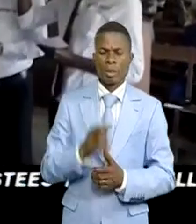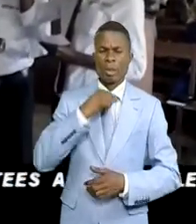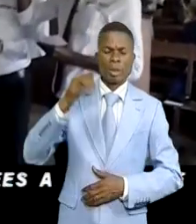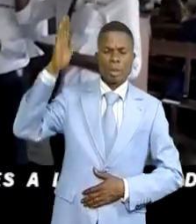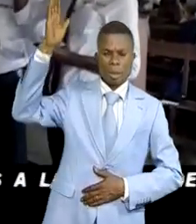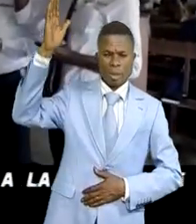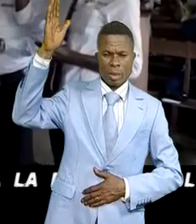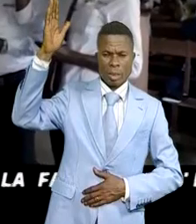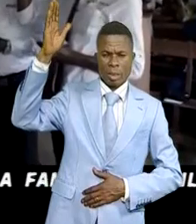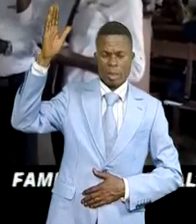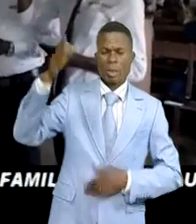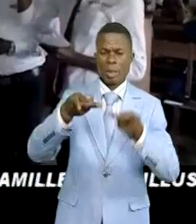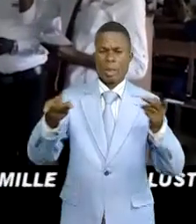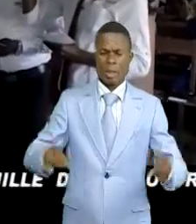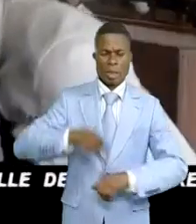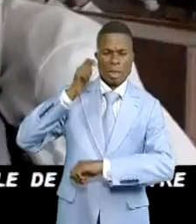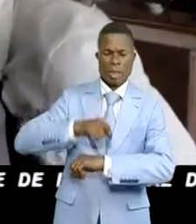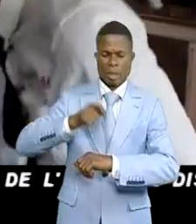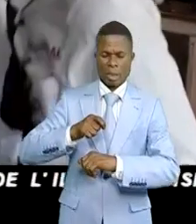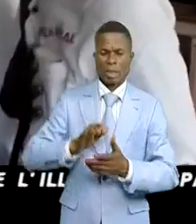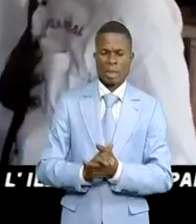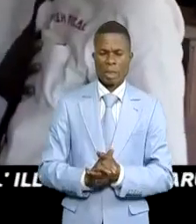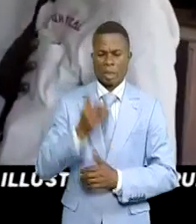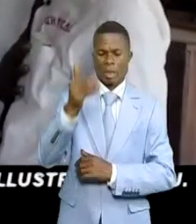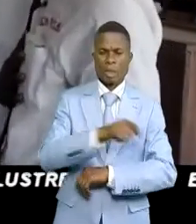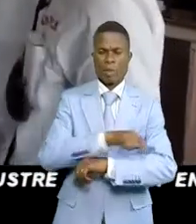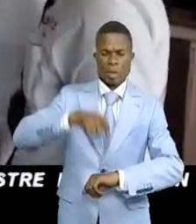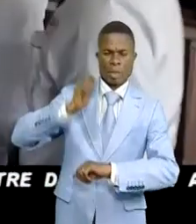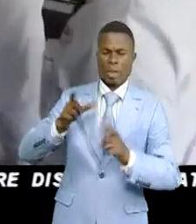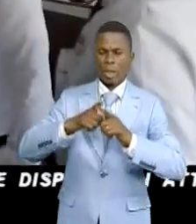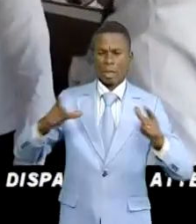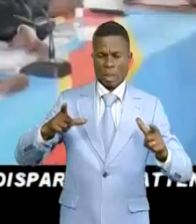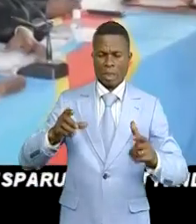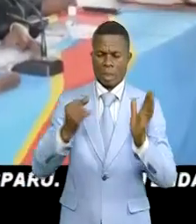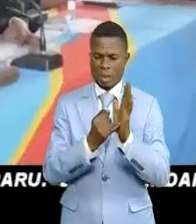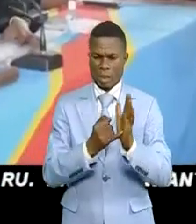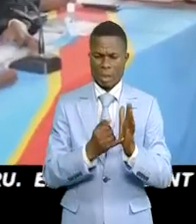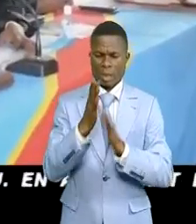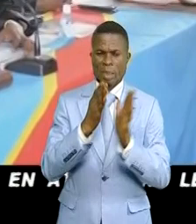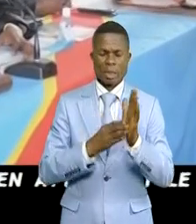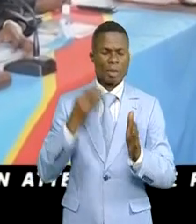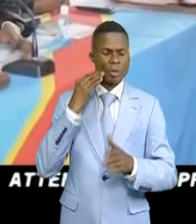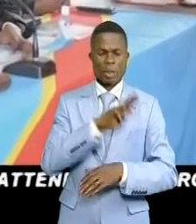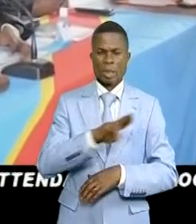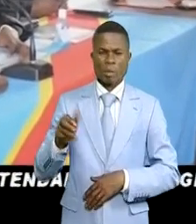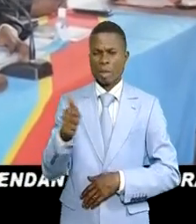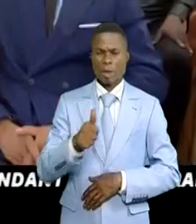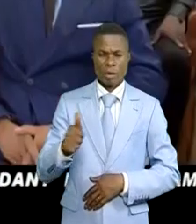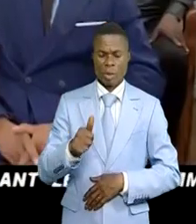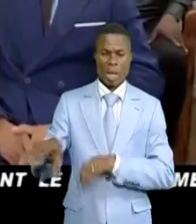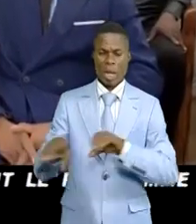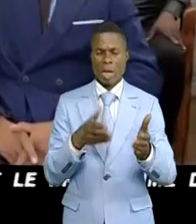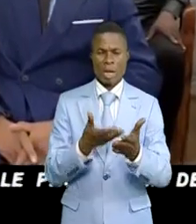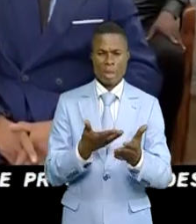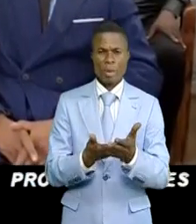serment d'usage dans la salle d'audience de Chikapa devant le tribunal de grande instance ce samedi 19 juin 2021. Cette